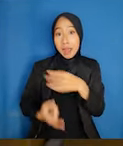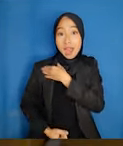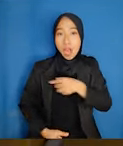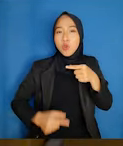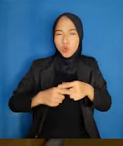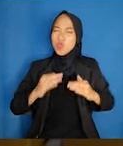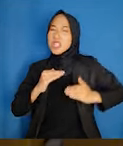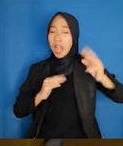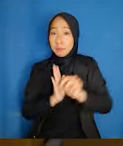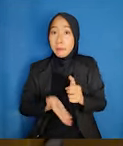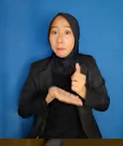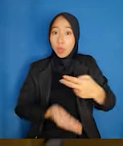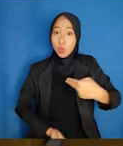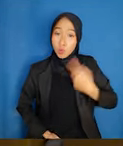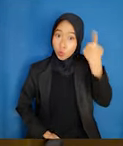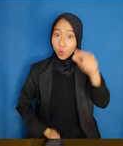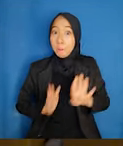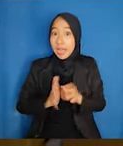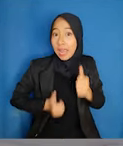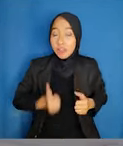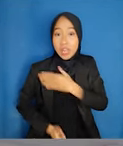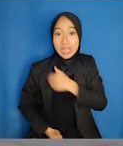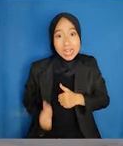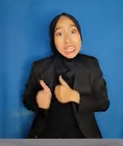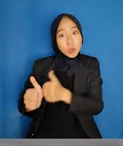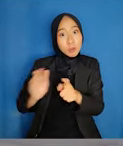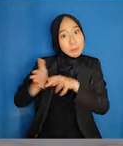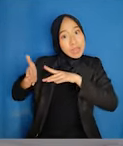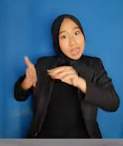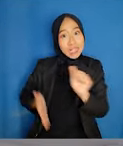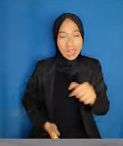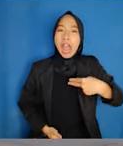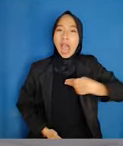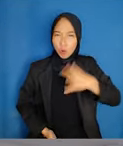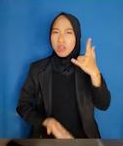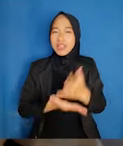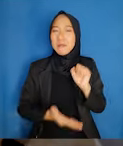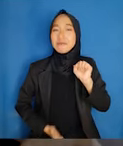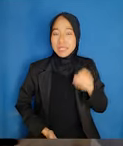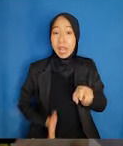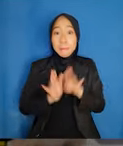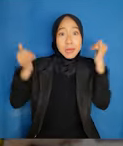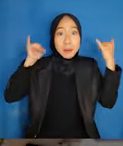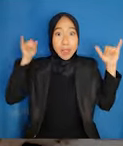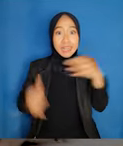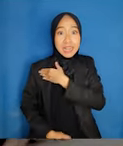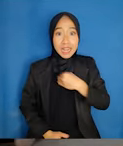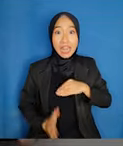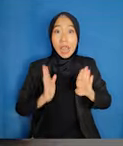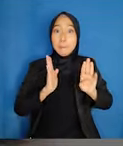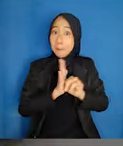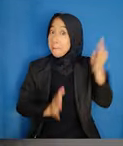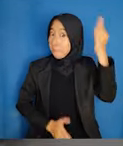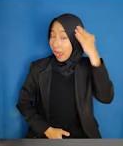dalam beraktivitas dan mengikuti pembelajaran, sehingga aku tetap dapat bermain dan memahami pelajaran